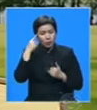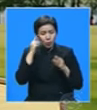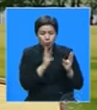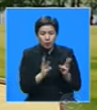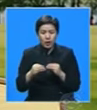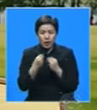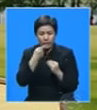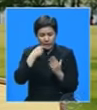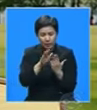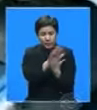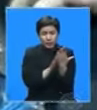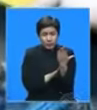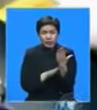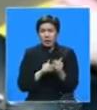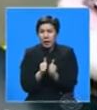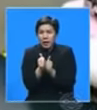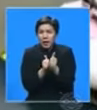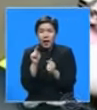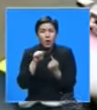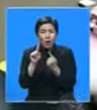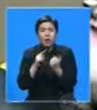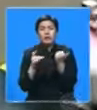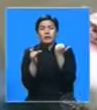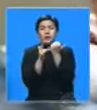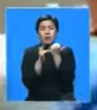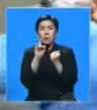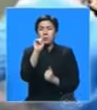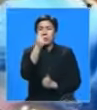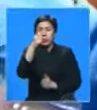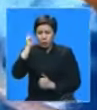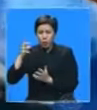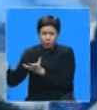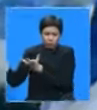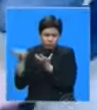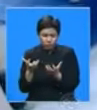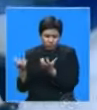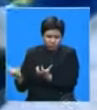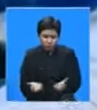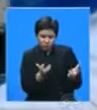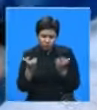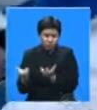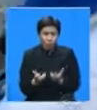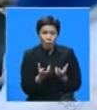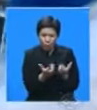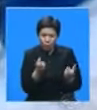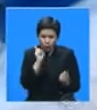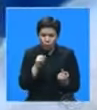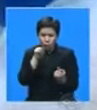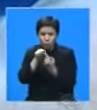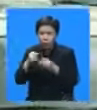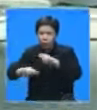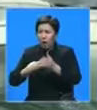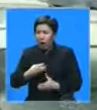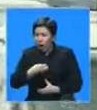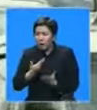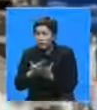ก็ได้แก่การส่งเสริมการลงทุนในอุตสาหกรรมเทคโนโลยีที่ทันสมัยการผลิตสินค้าที่เป็นความต้องการของตลาดการพัฒนาระบบโคร